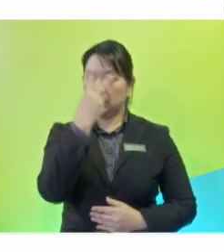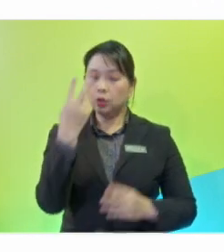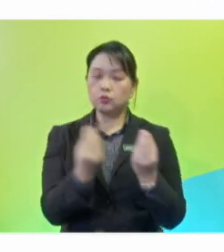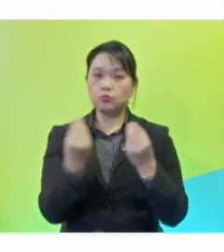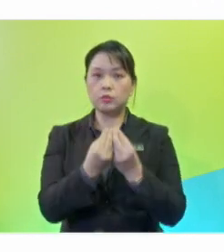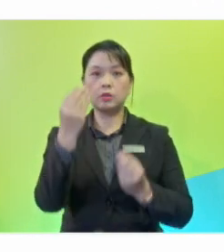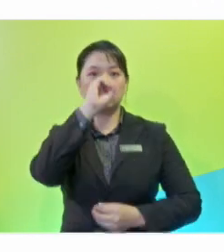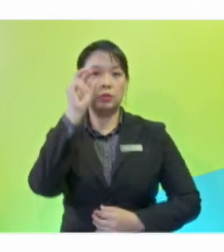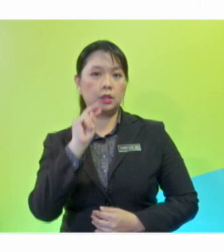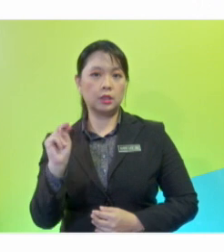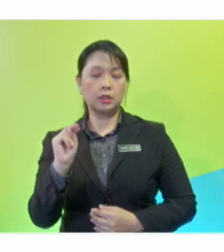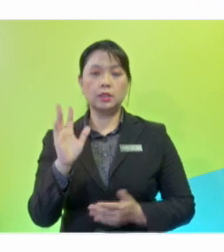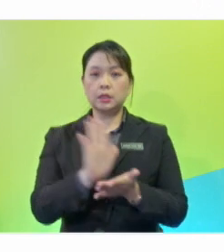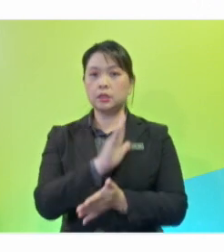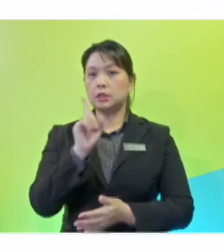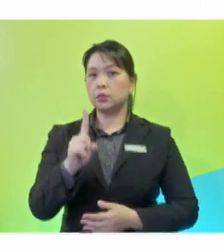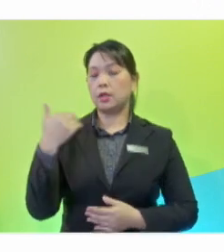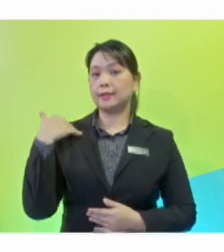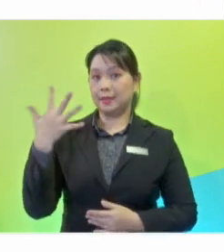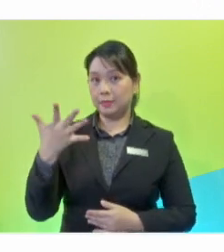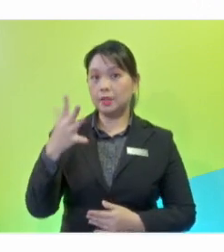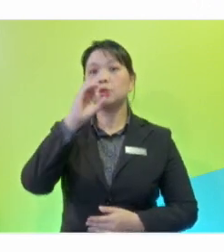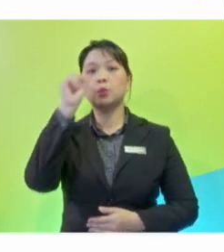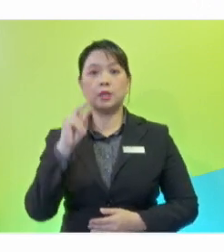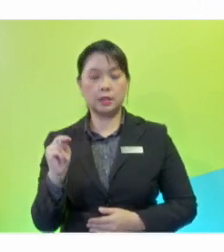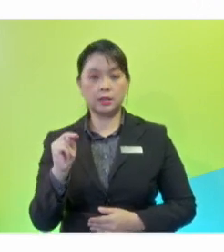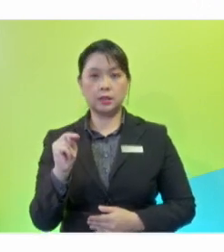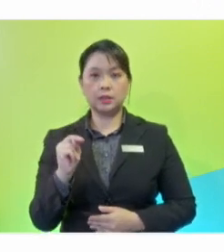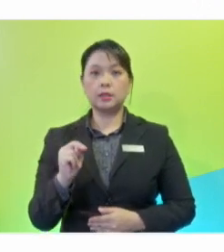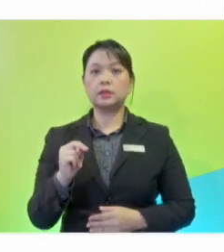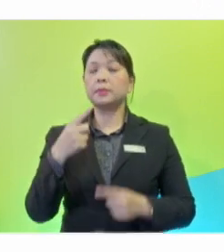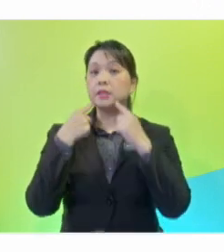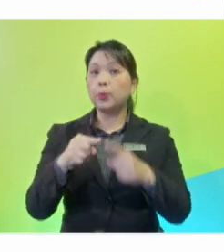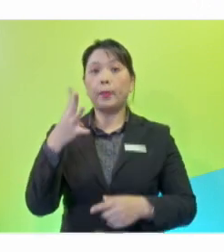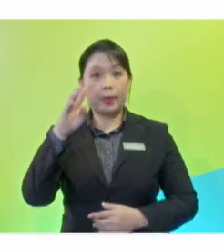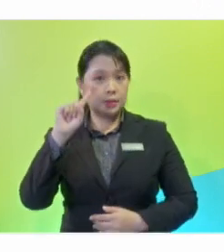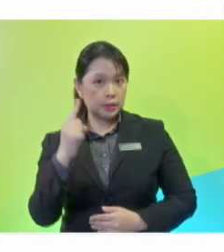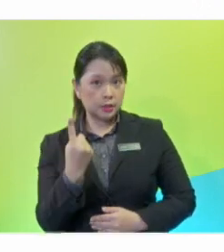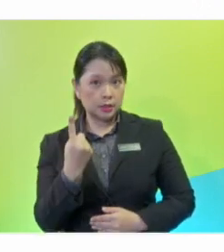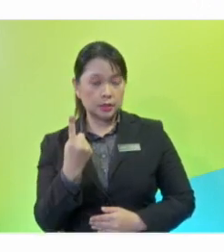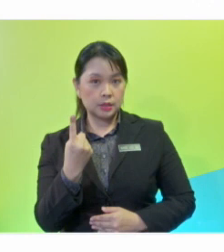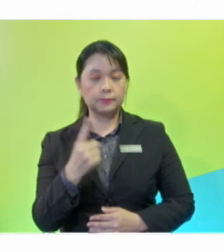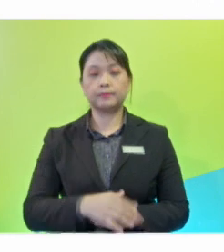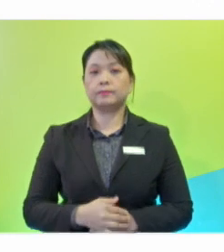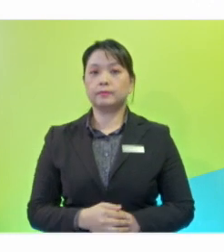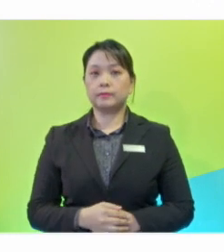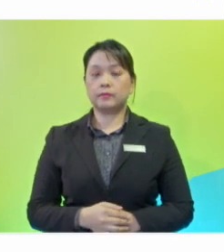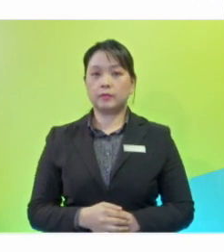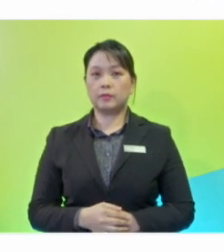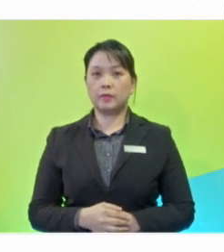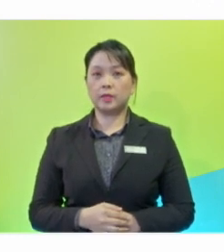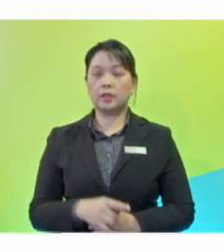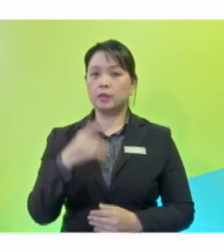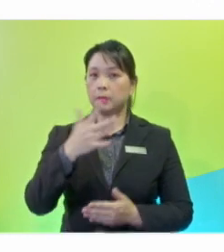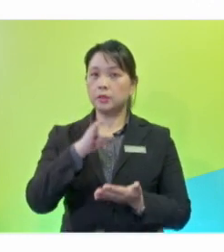tikus sentuh tadi kita satu kita ada 15 soal dan ilmu pelajaran 14 tapi kalau beliau semula oke yang kedua dari